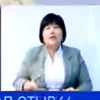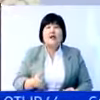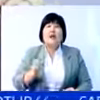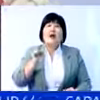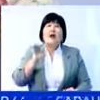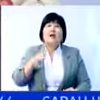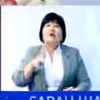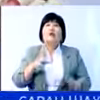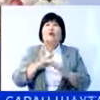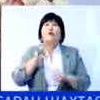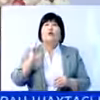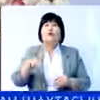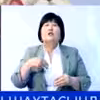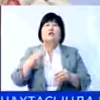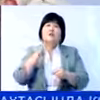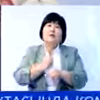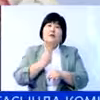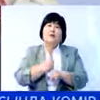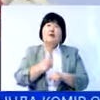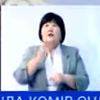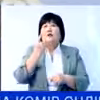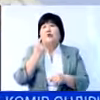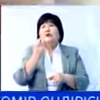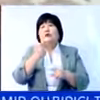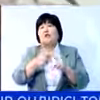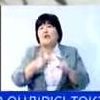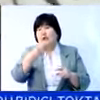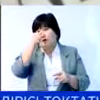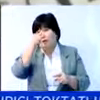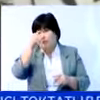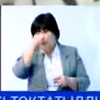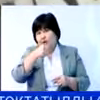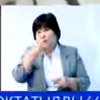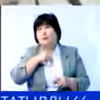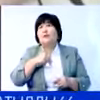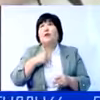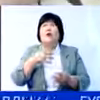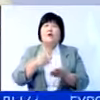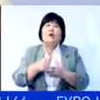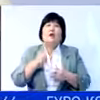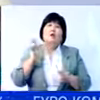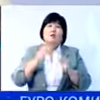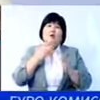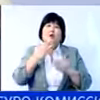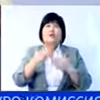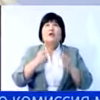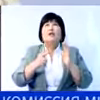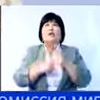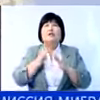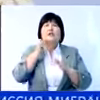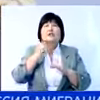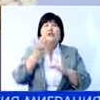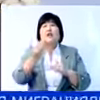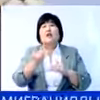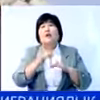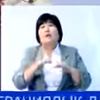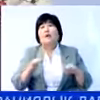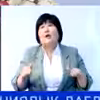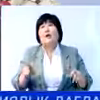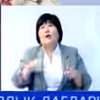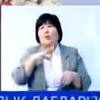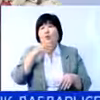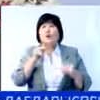жасап жүргеніме 1,5 жыл болды. Өзімнің клиенттерім тұрақты бар. Иә, нәтиже жақсы, сұраныс көп. 7 жасқа дейінгі балалармен көбірек